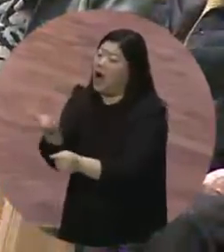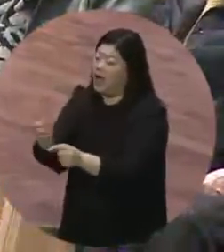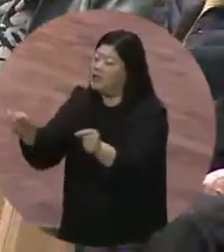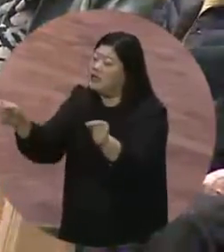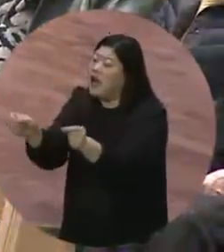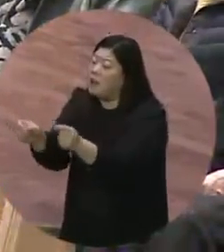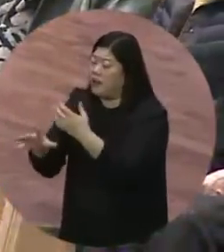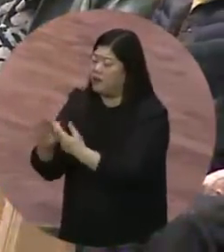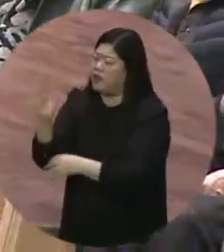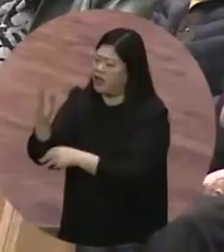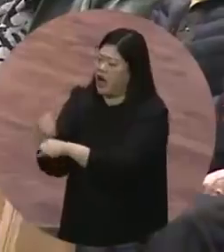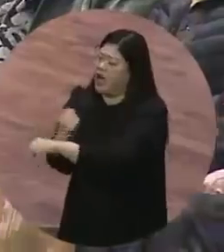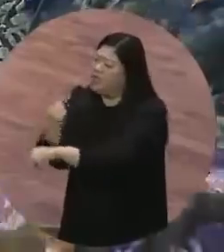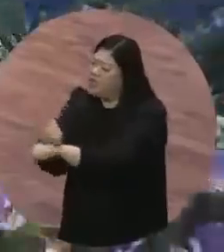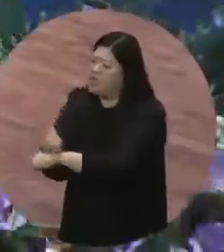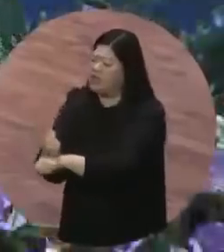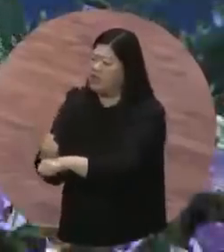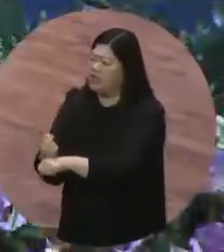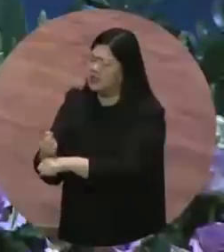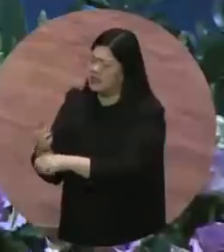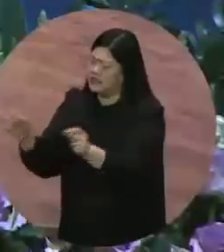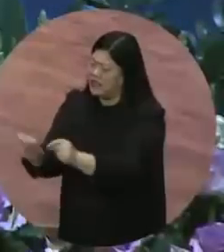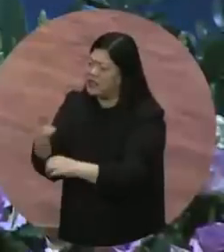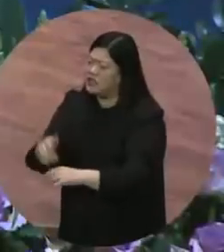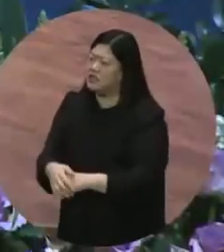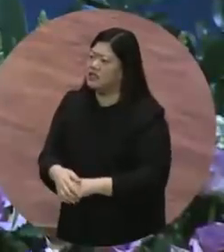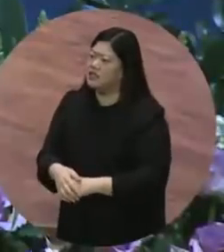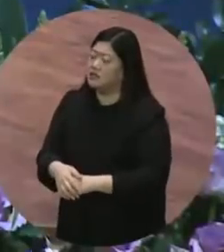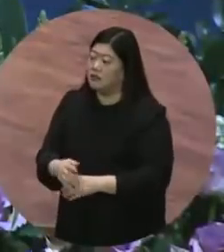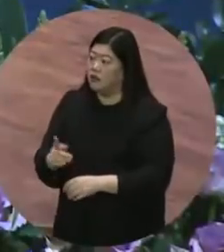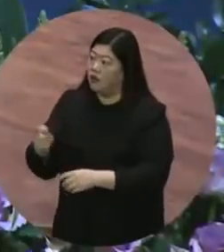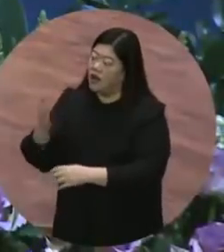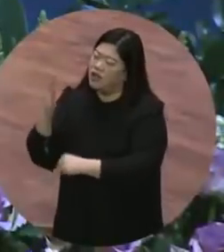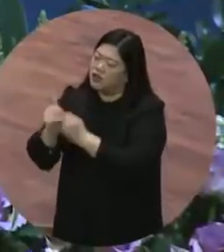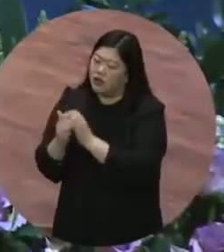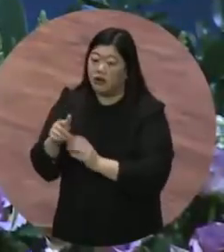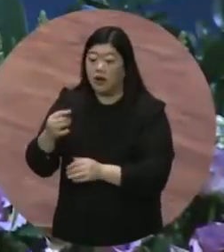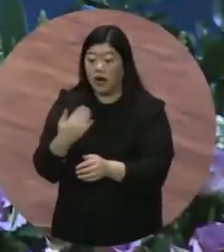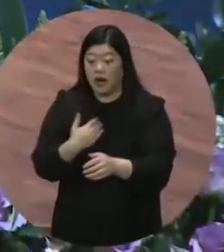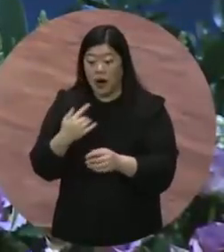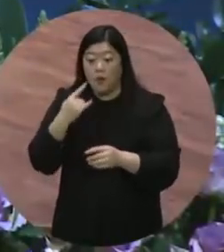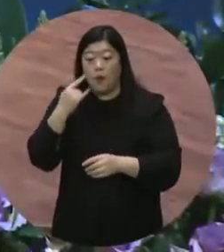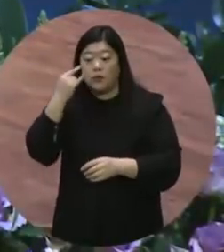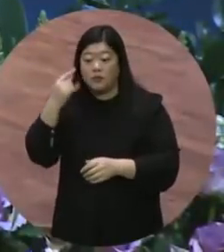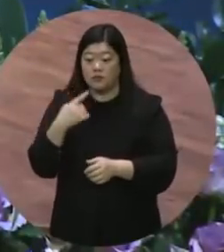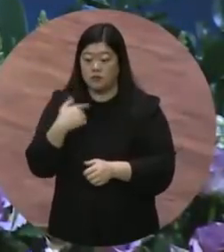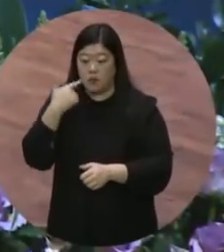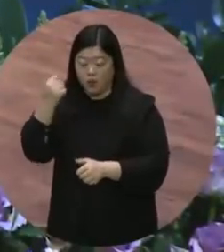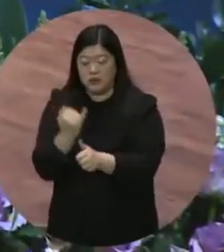너가 해봐라. 네가 하라고 하면 안 되죠. 매 맞아 죽으니까 당신이 한번 해보시지요.